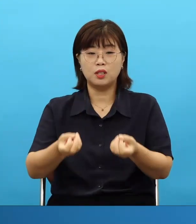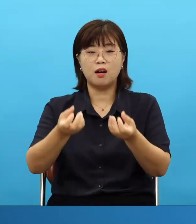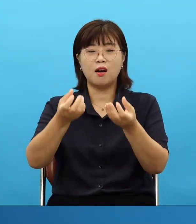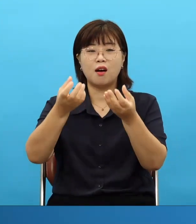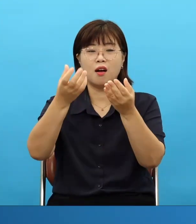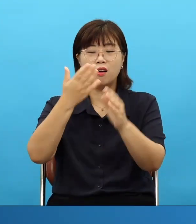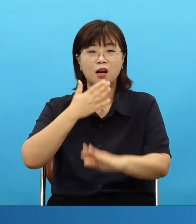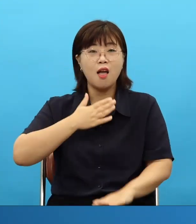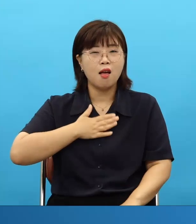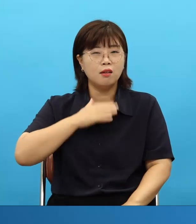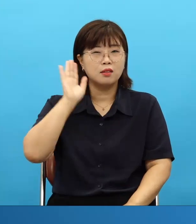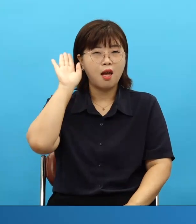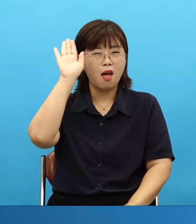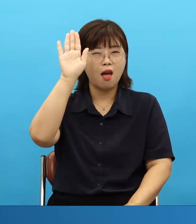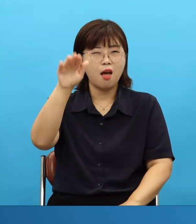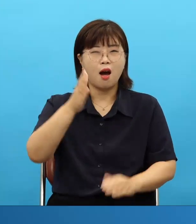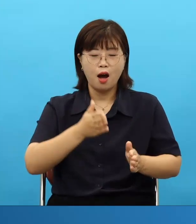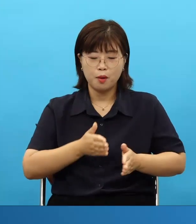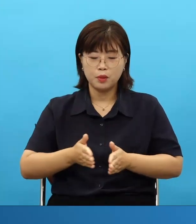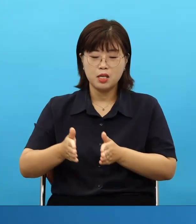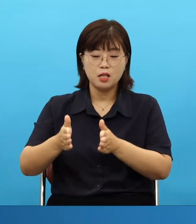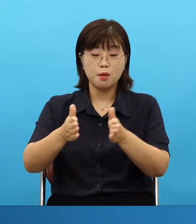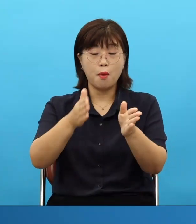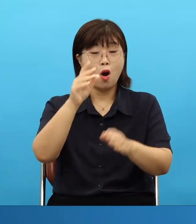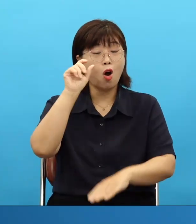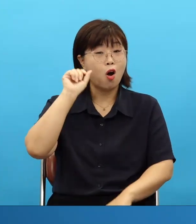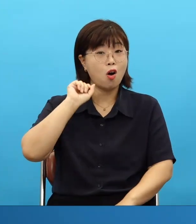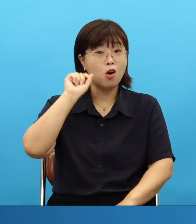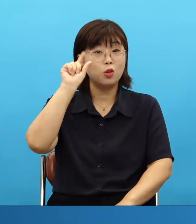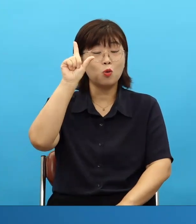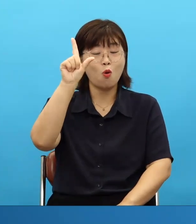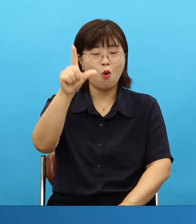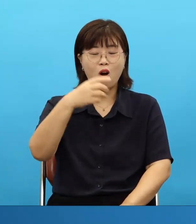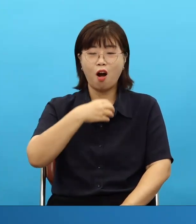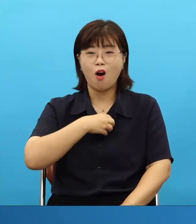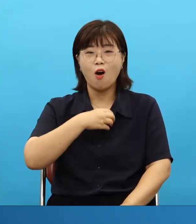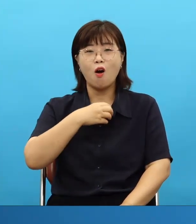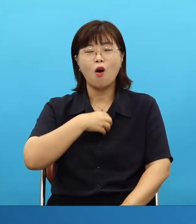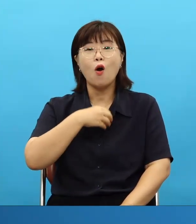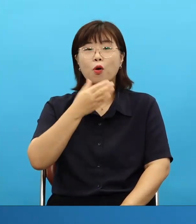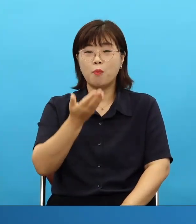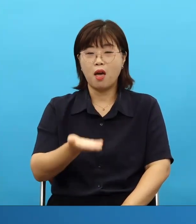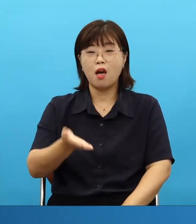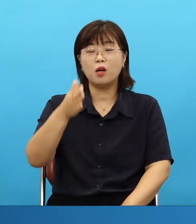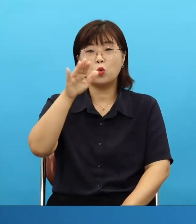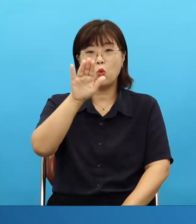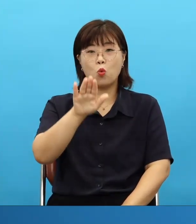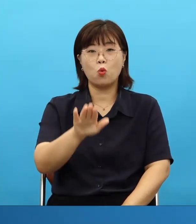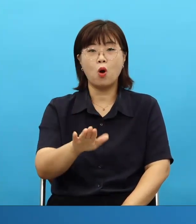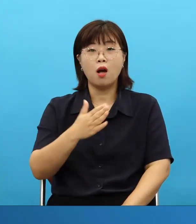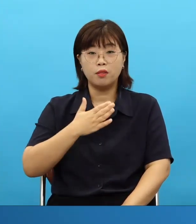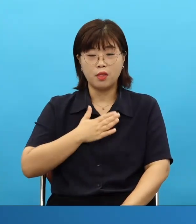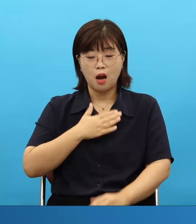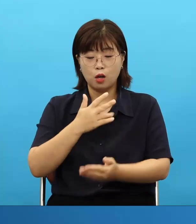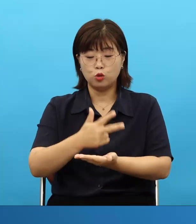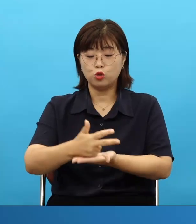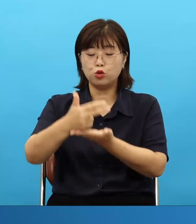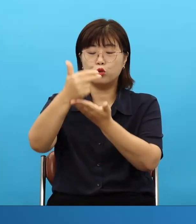할렐루야. 내 앞길 멀고 험해도